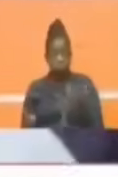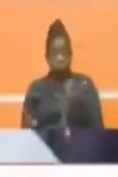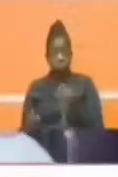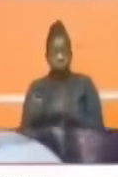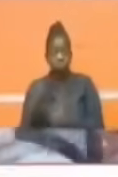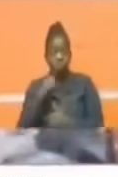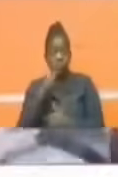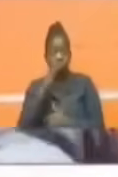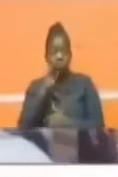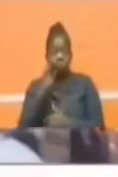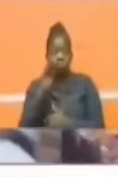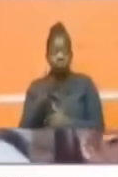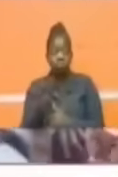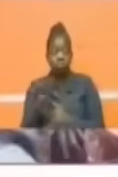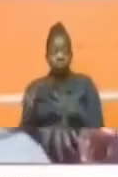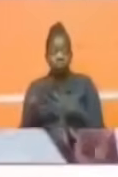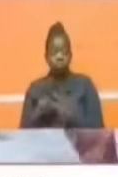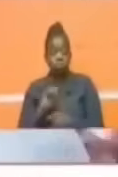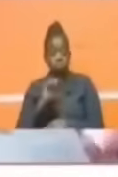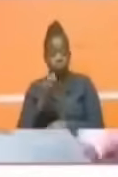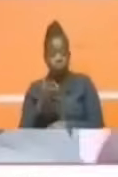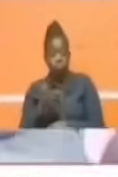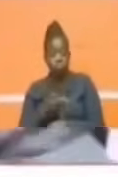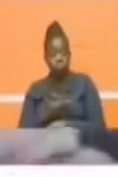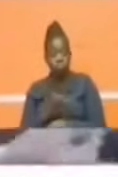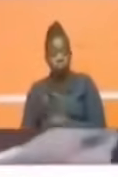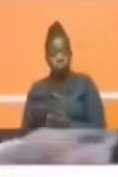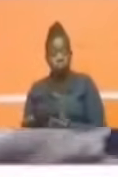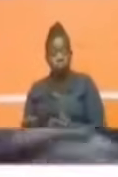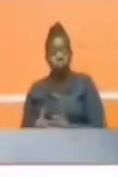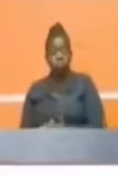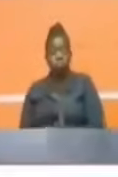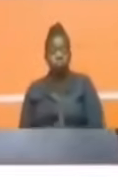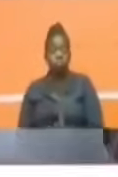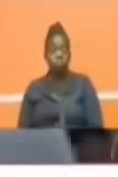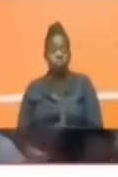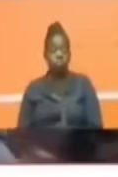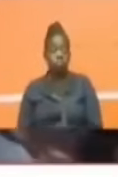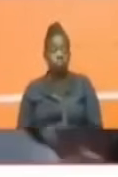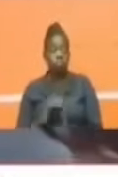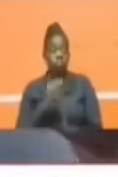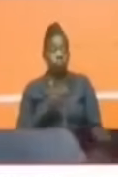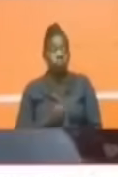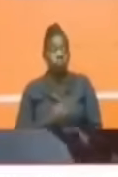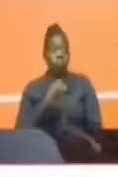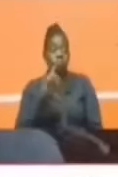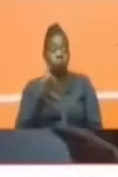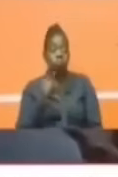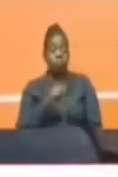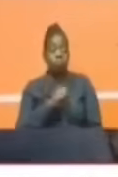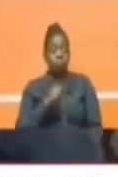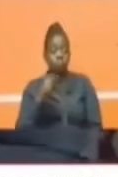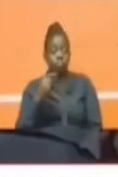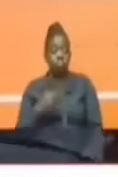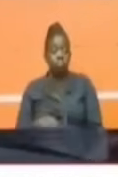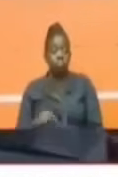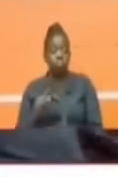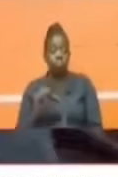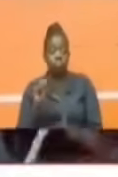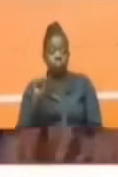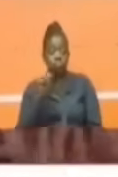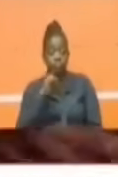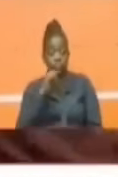ky'omusajja gy'alina okuziikibwa alina omukazi. Waliwo omukyala omukulu akalambidde nti omusajja alina kubeera ku